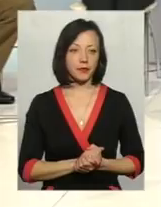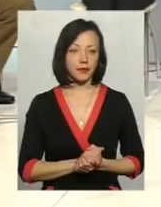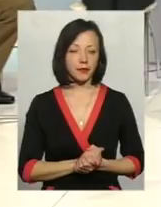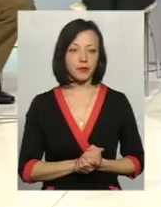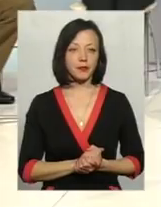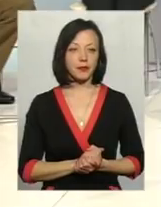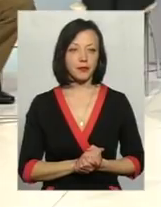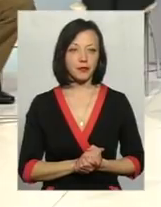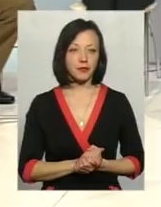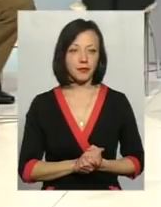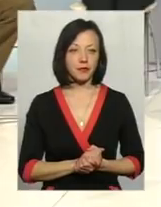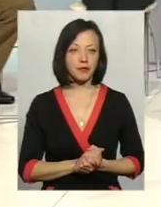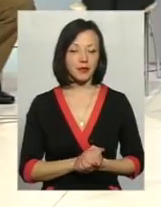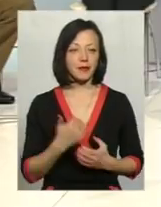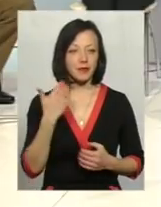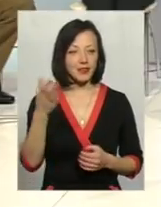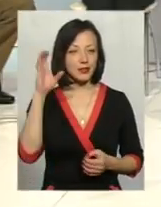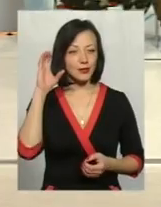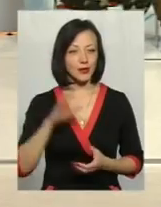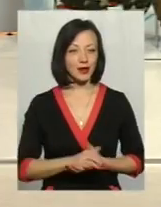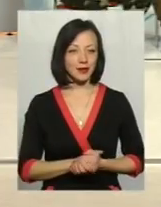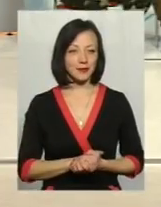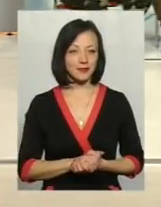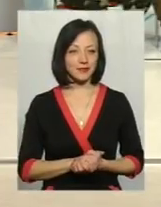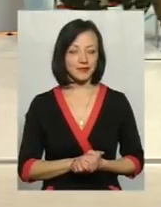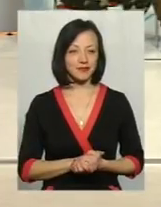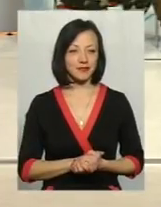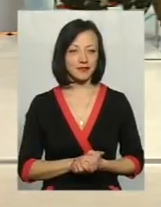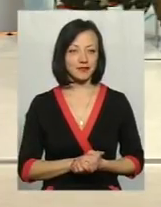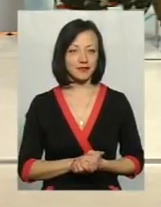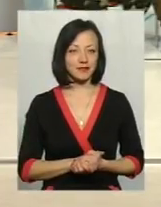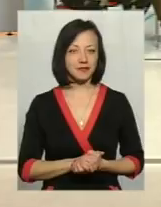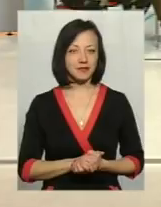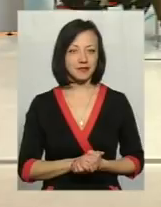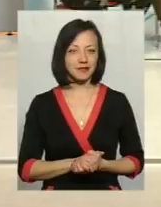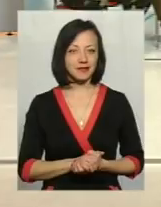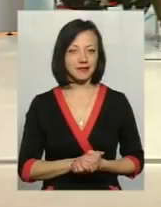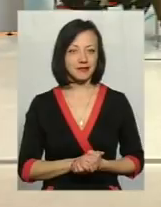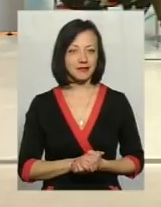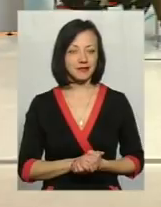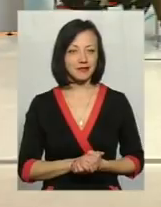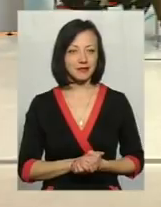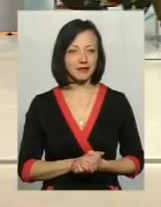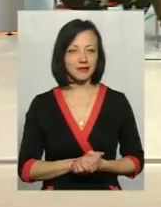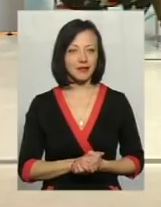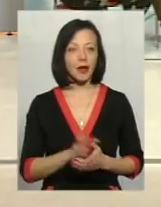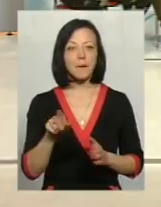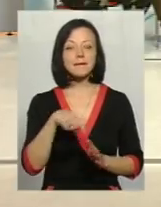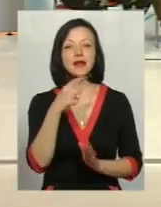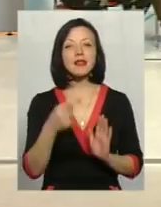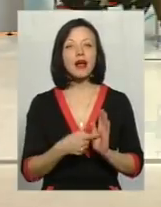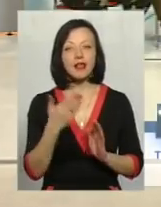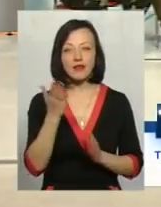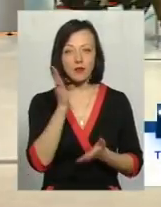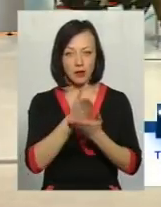вас слухаю. Доброго дня, це ми вас слухаємо. Що ви скажете мені? А повторіть, будь ласка, питання, бо ви